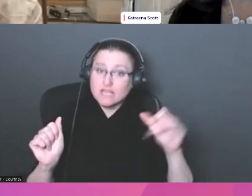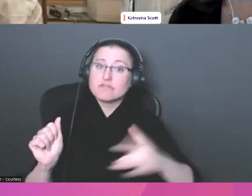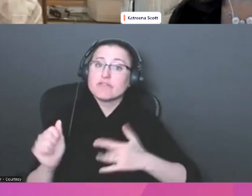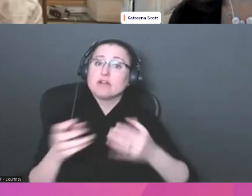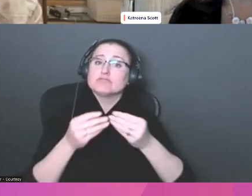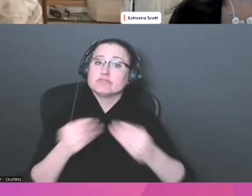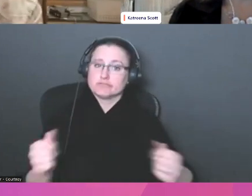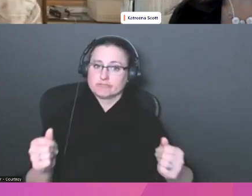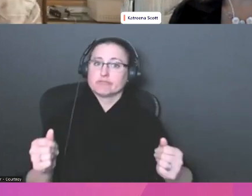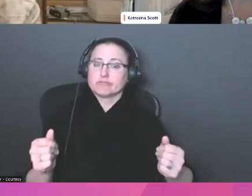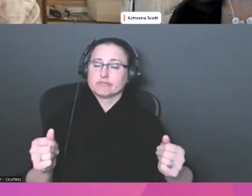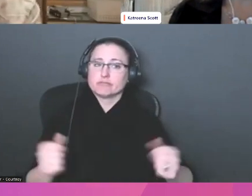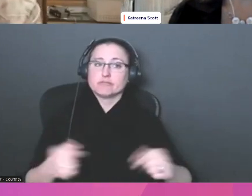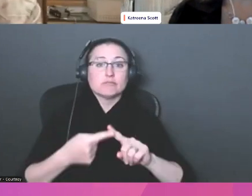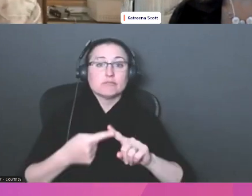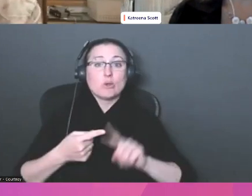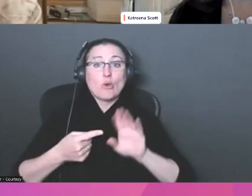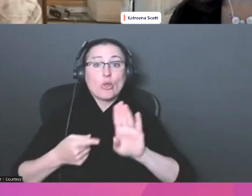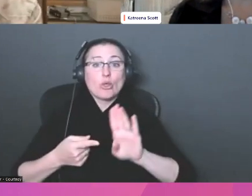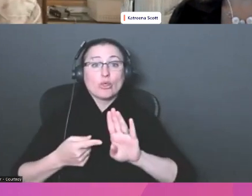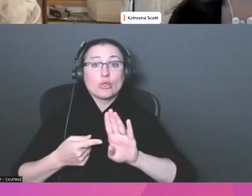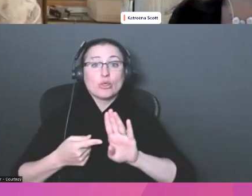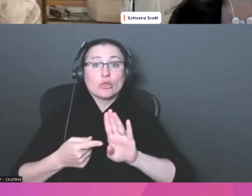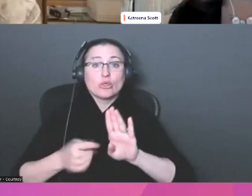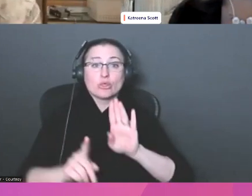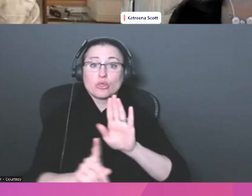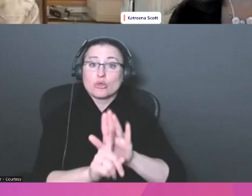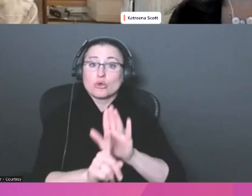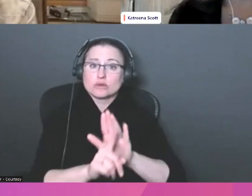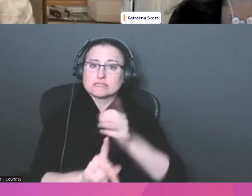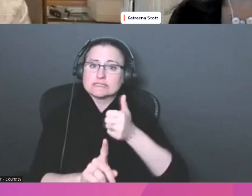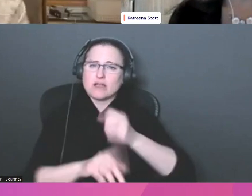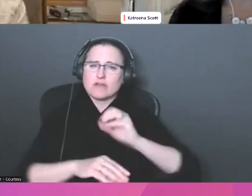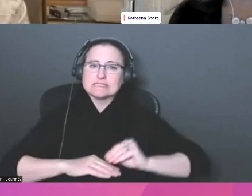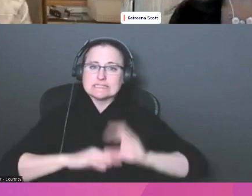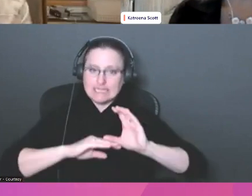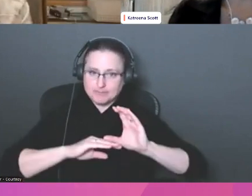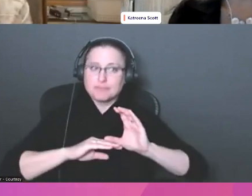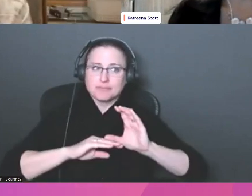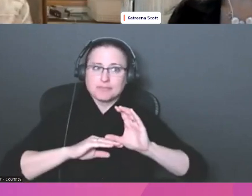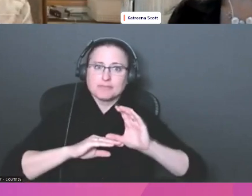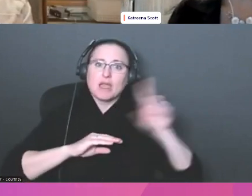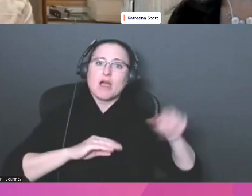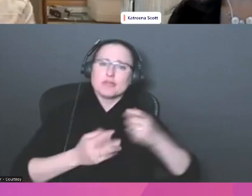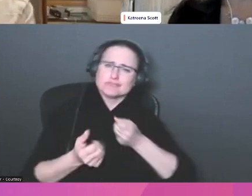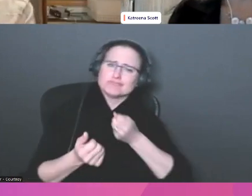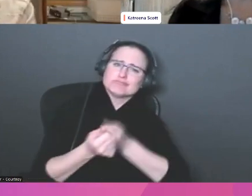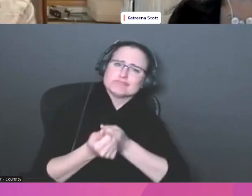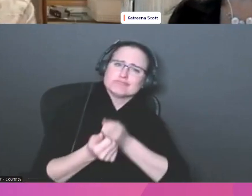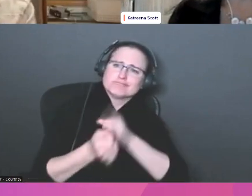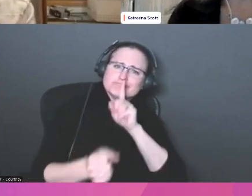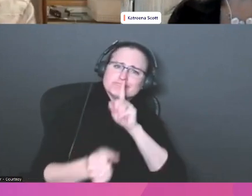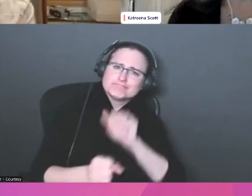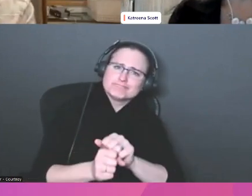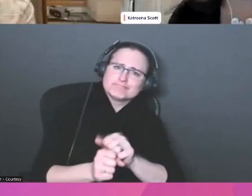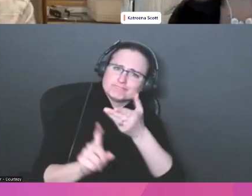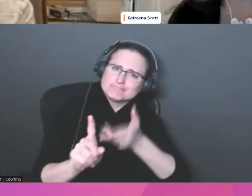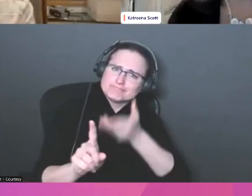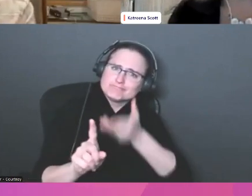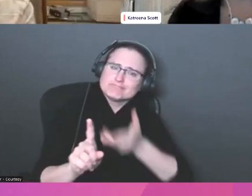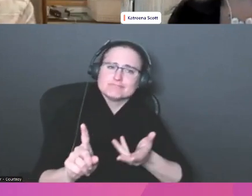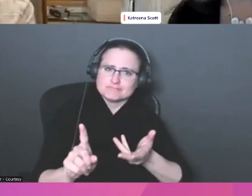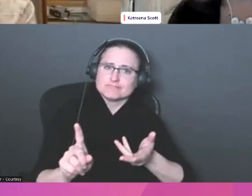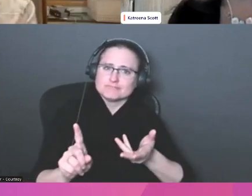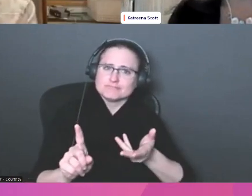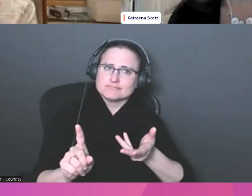sent en sécurité ou leur estime de soi et la perspective d'elle-même est endossée par